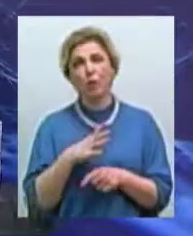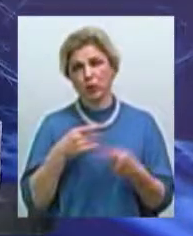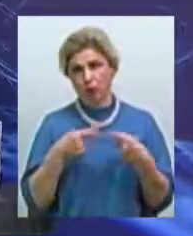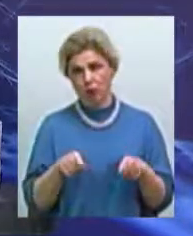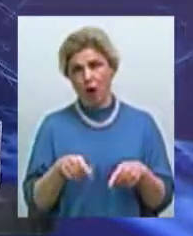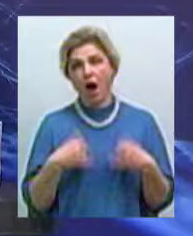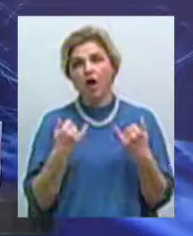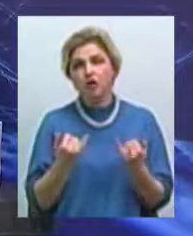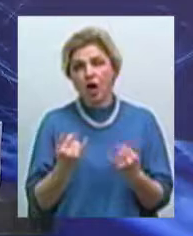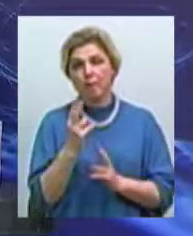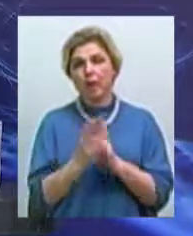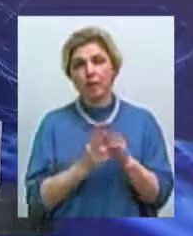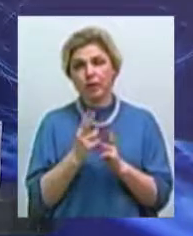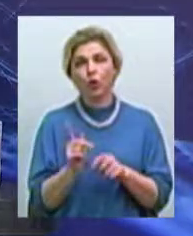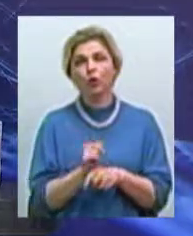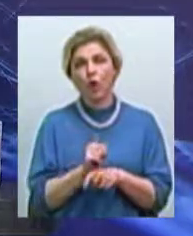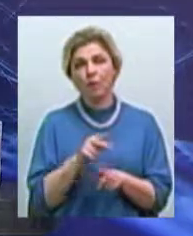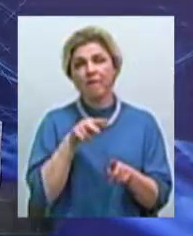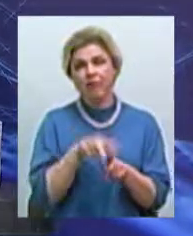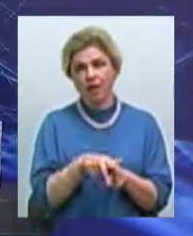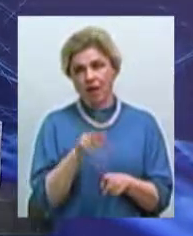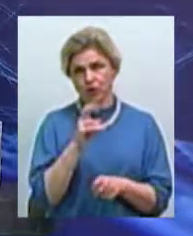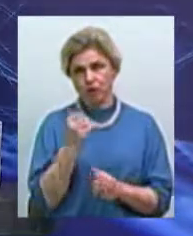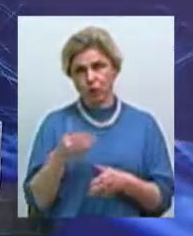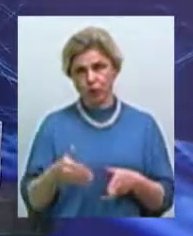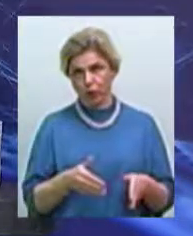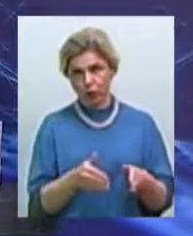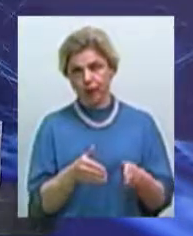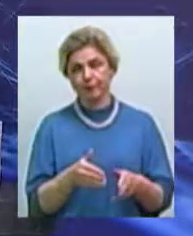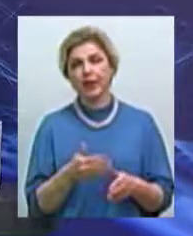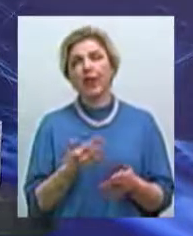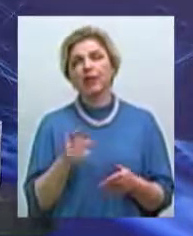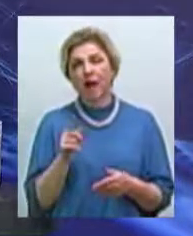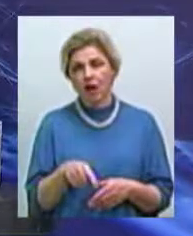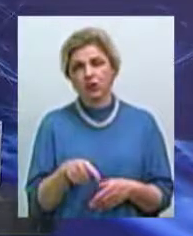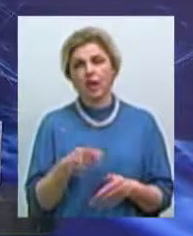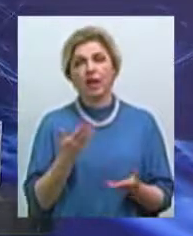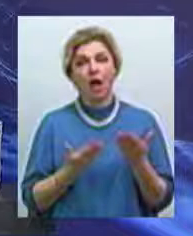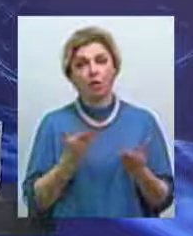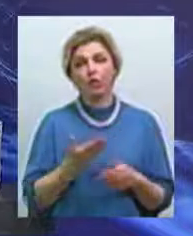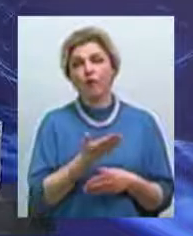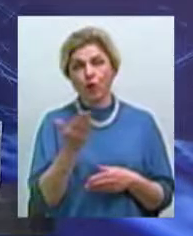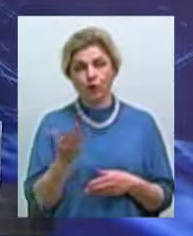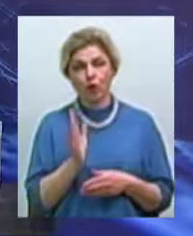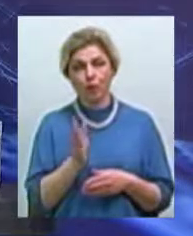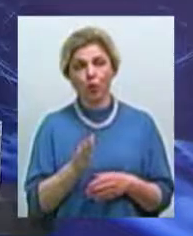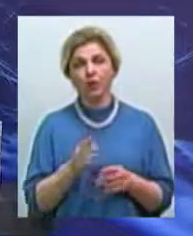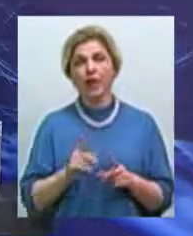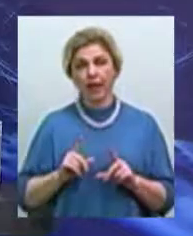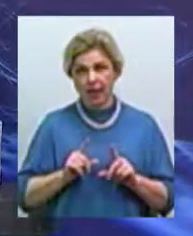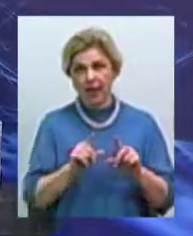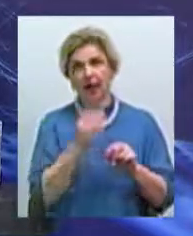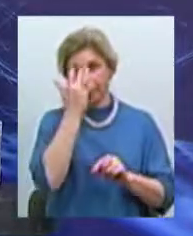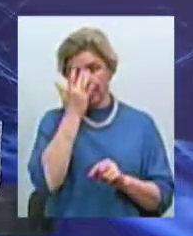помінялися норми навантаження на дорогу. Я вам скажу так, що навіть якщо вони будуть вести літом, ну,